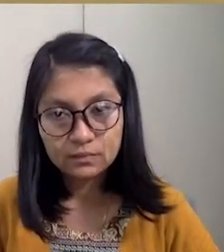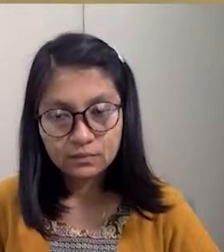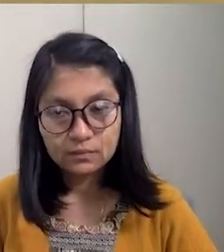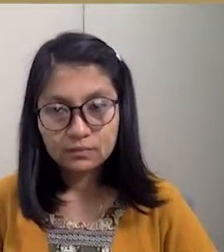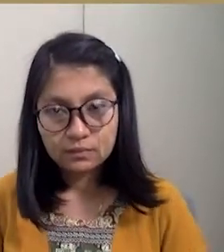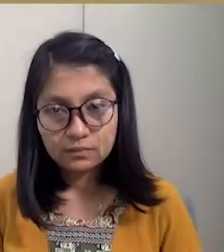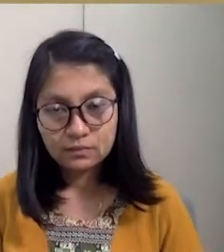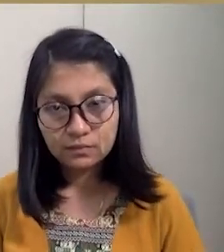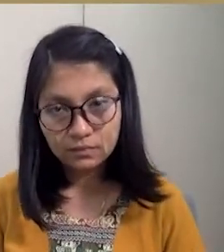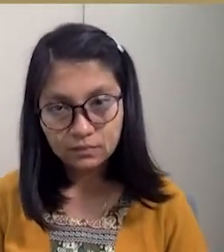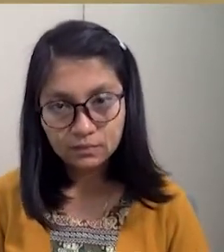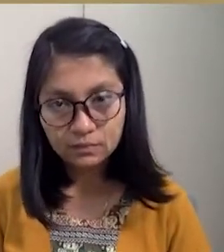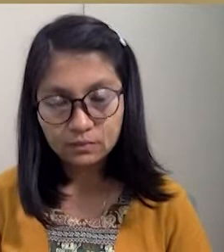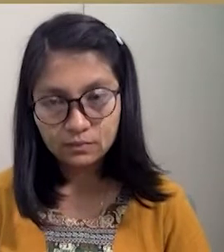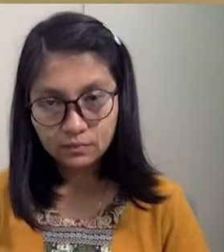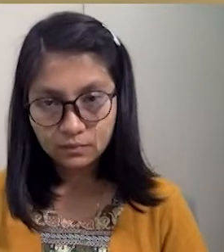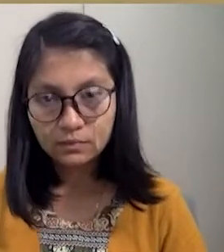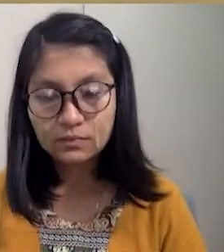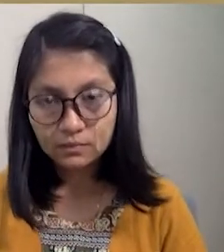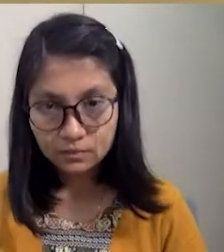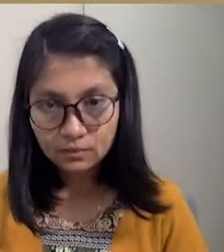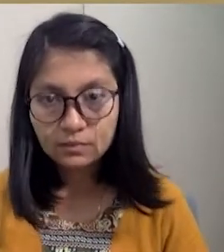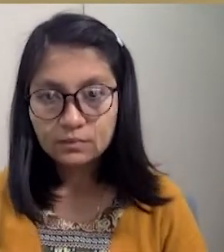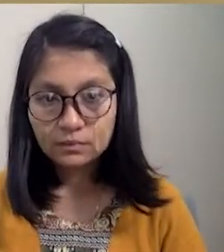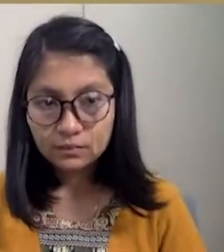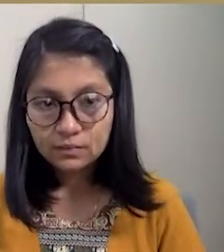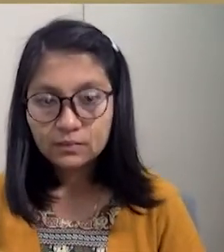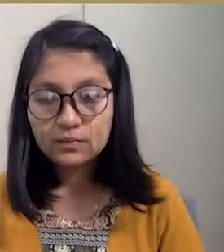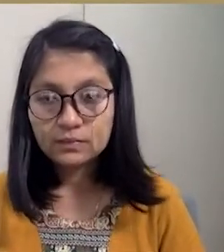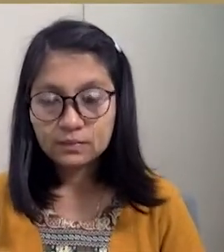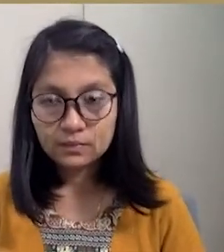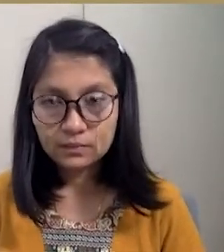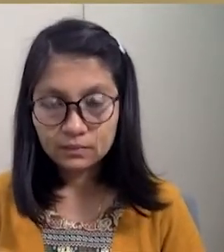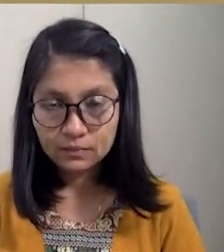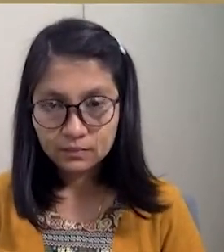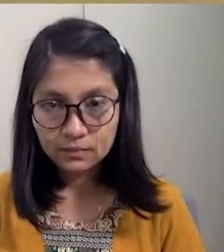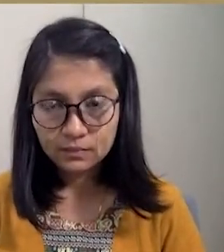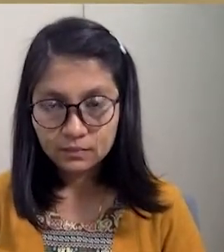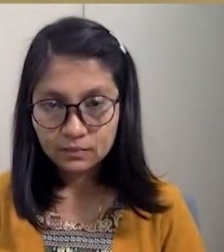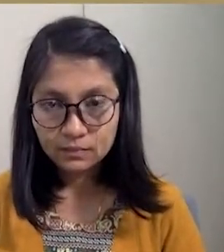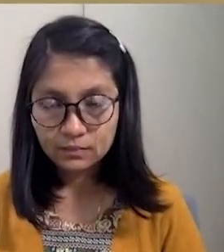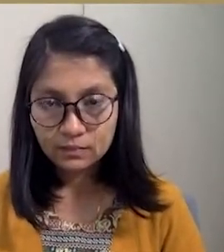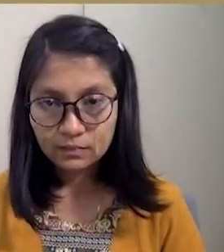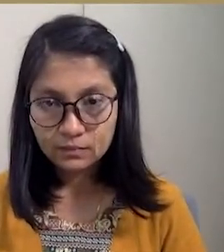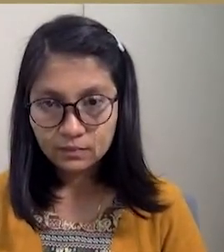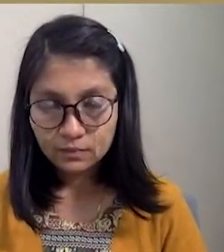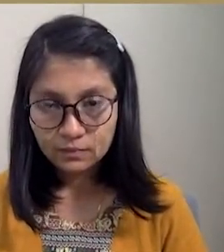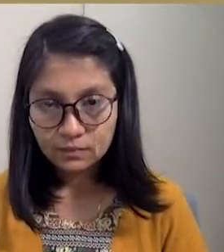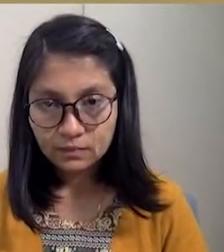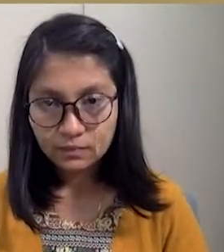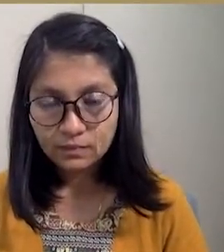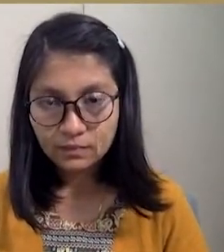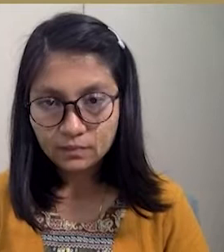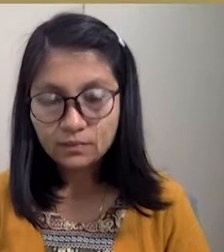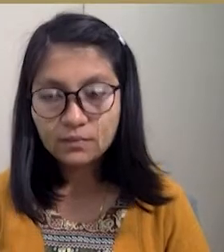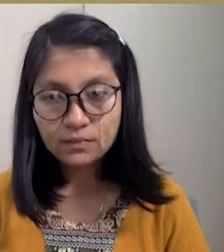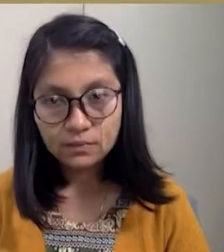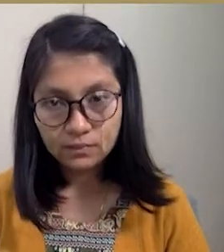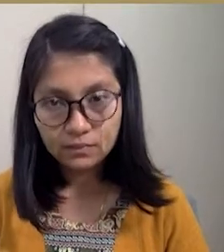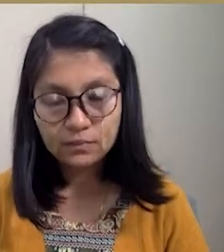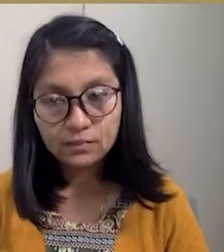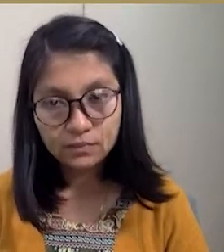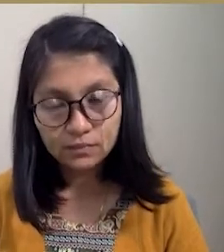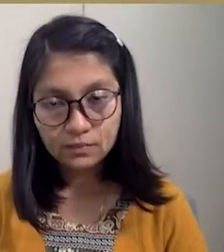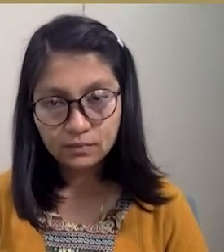များကြီးတက်တာလို့ပြောလို့ရတယ်ဘာလို့သူတို့ကပုံမှန်အလုပ်တွေရှိနေတယ်ဒီလိုထွက်နေရတယ်ဟလာနောက်ပြီးတဲ့အခါကျရင်ဒီဝင်ငွေက